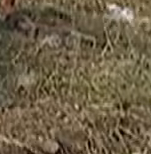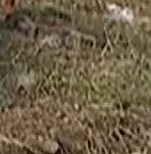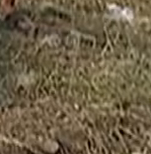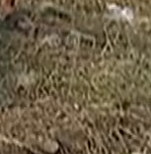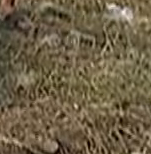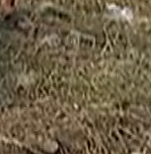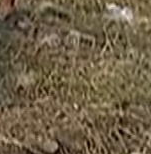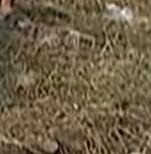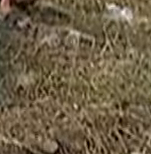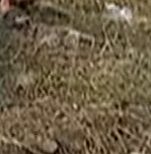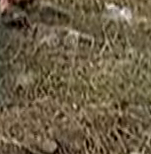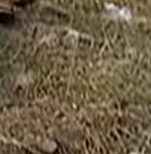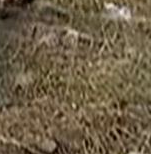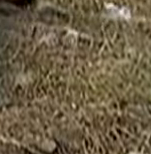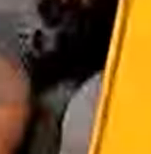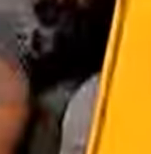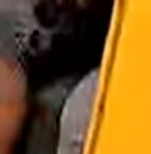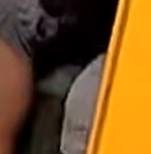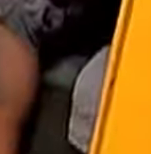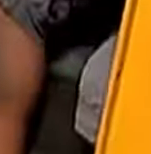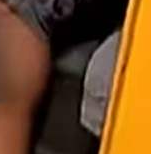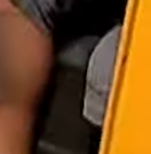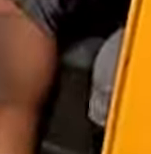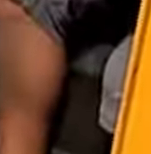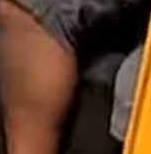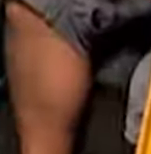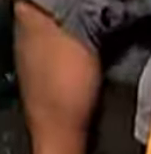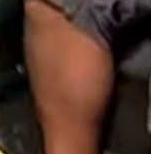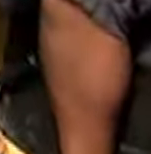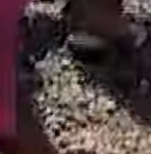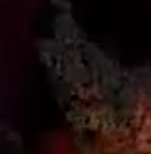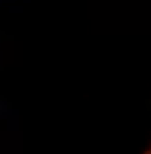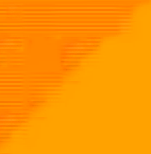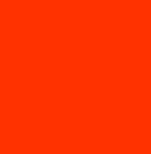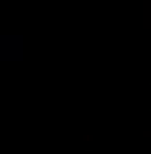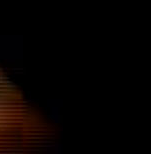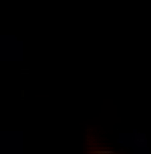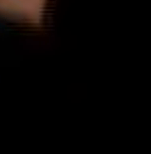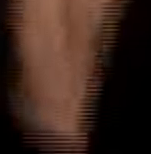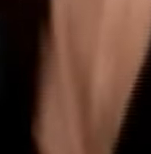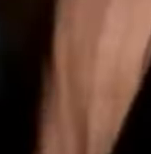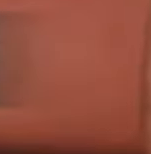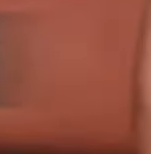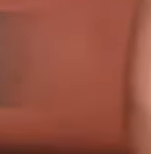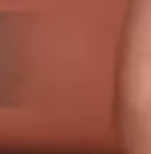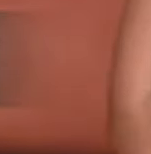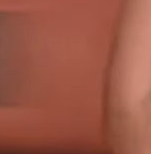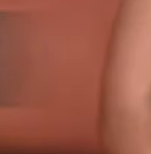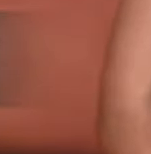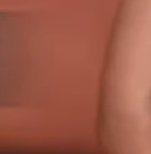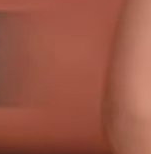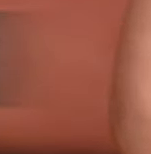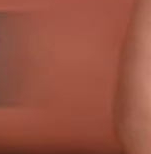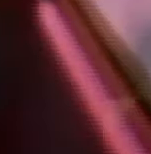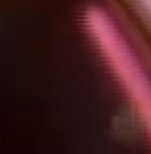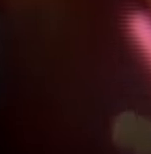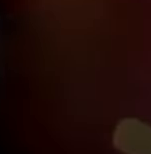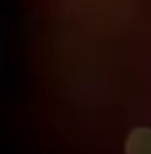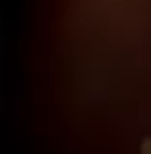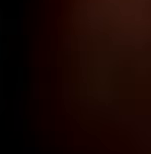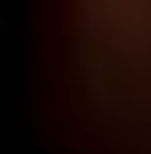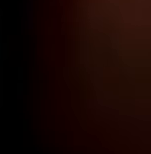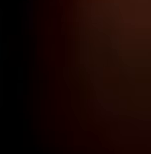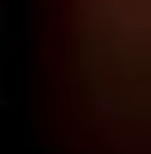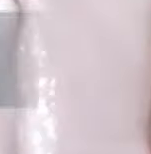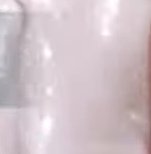sa perwisyong dala ng matinding baha. At sa showbiz, kilalanin ang mga big winners sa kakatapos